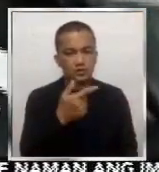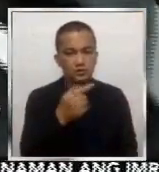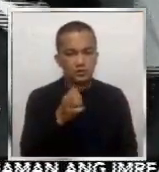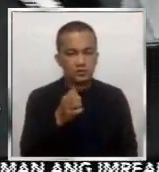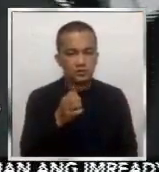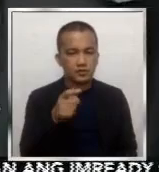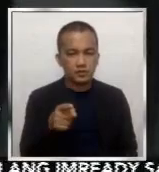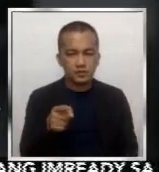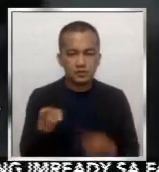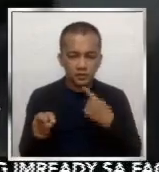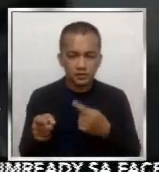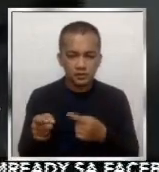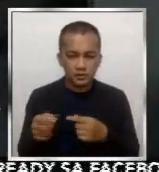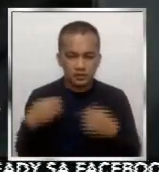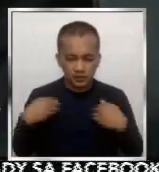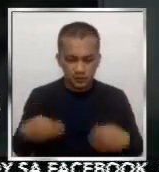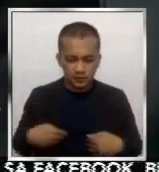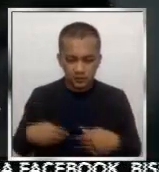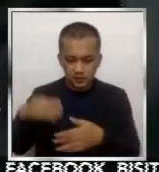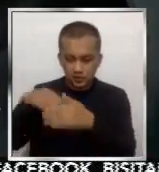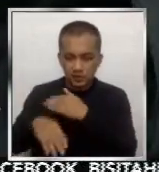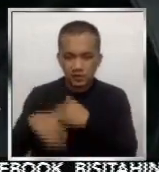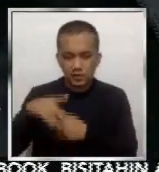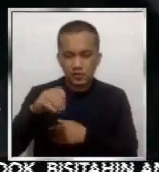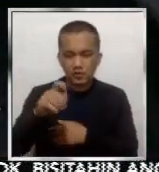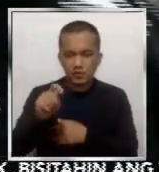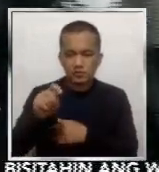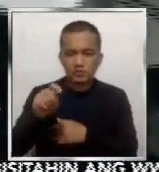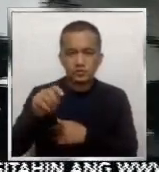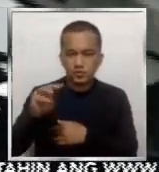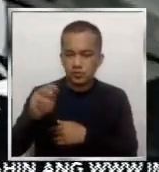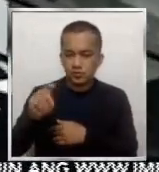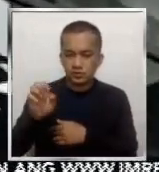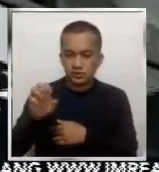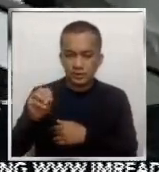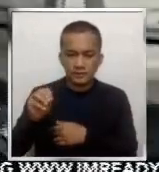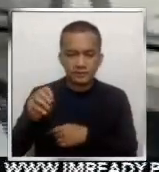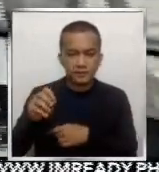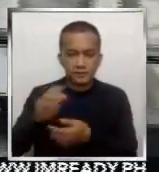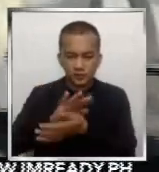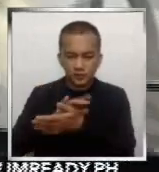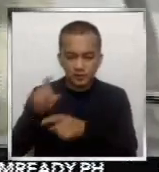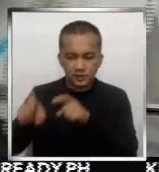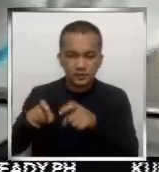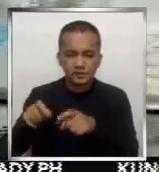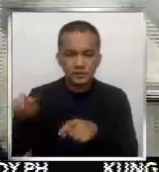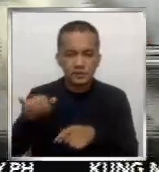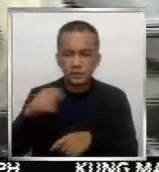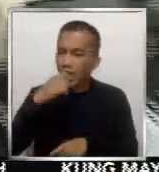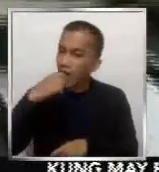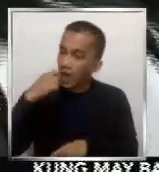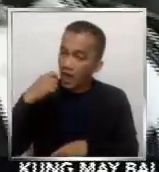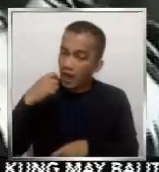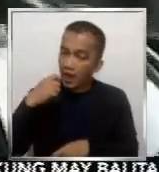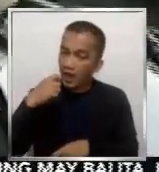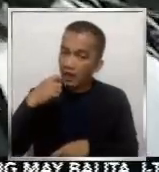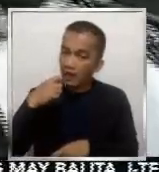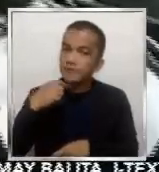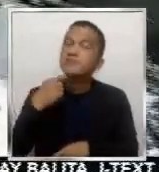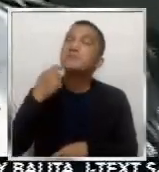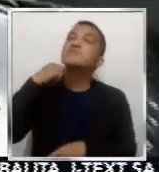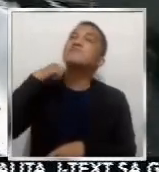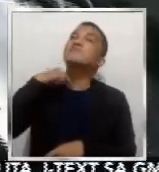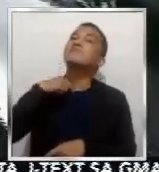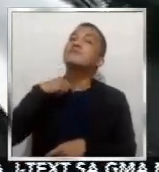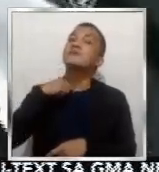sa tinatawag na post-mortem COVID testing. Pareho sa regular na swabbing, kukuha ng sample sa lalamunan at sa likurang bahagi